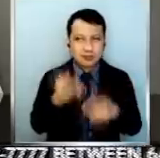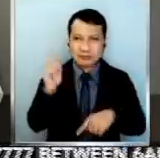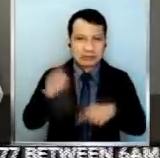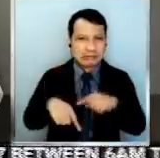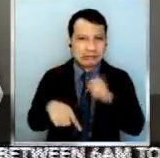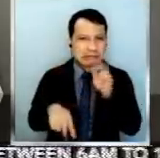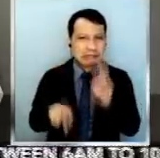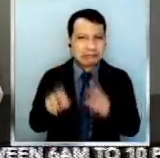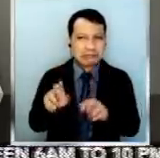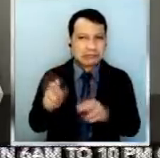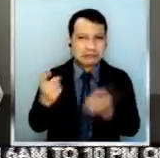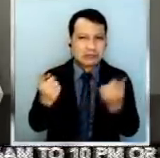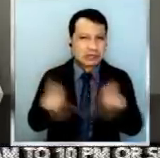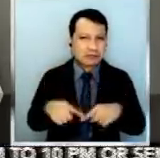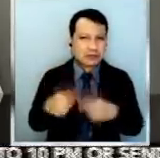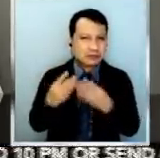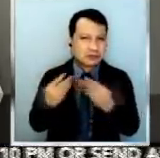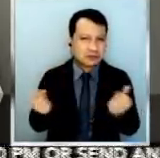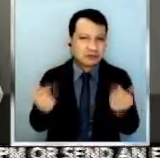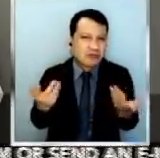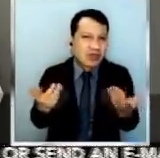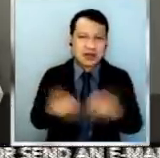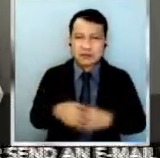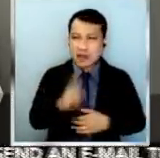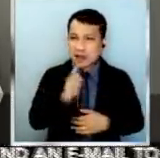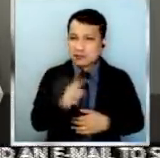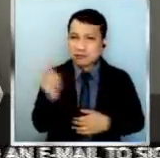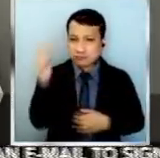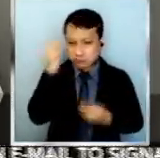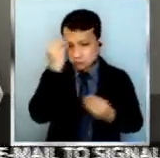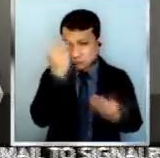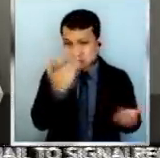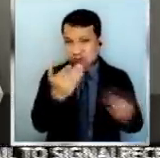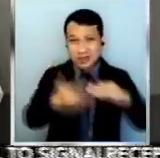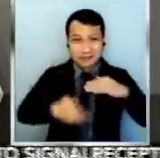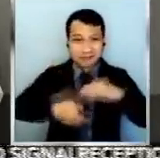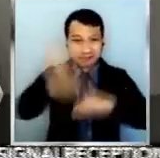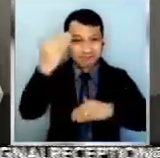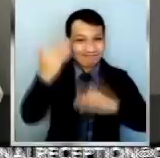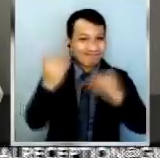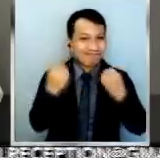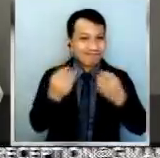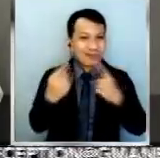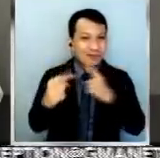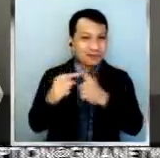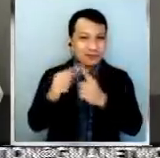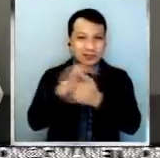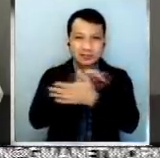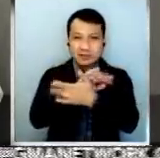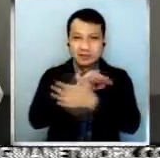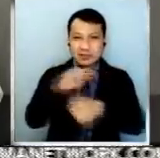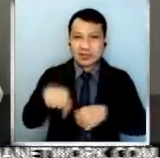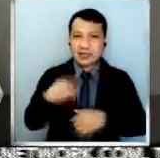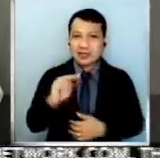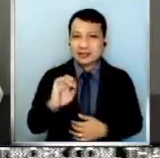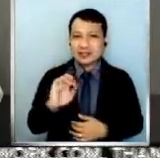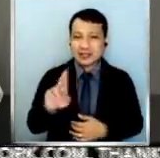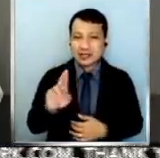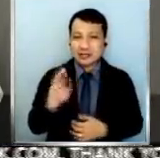This might be a bit risky right now given that cases are still rising in NCR And if we adopt a new